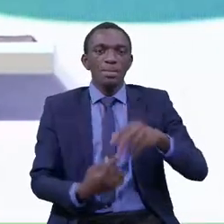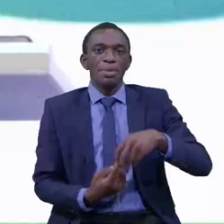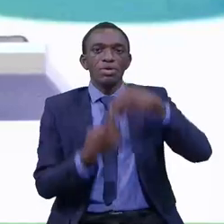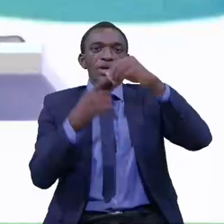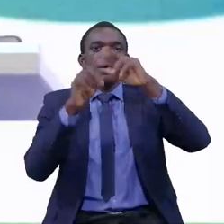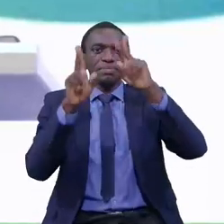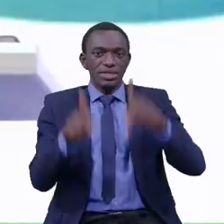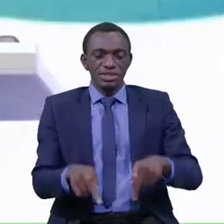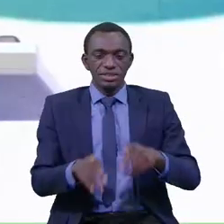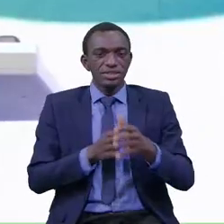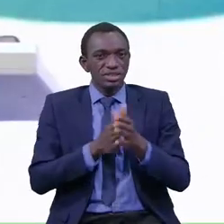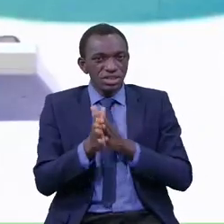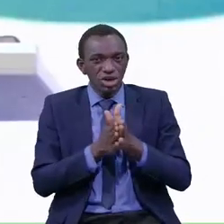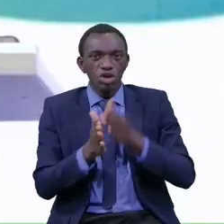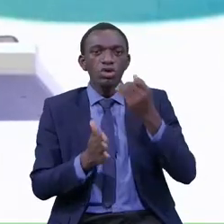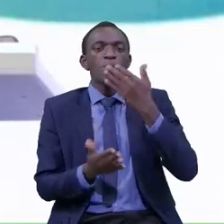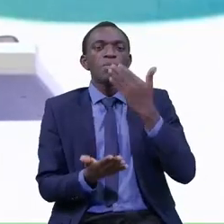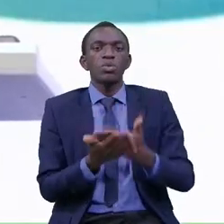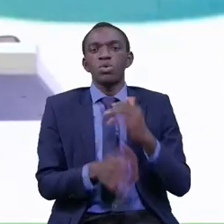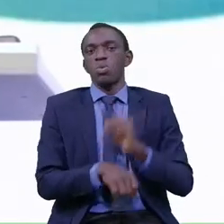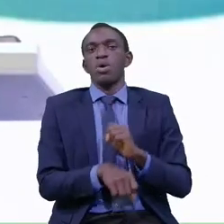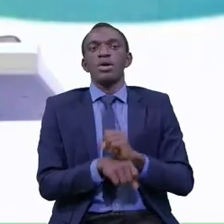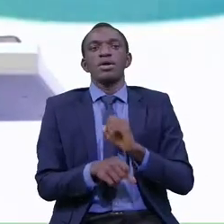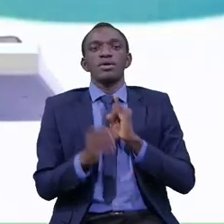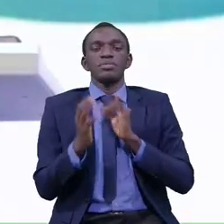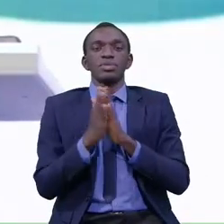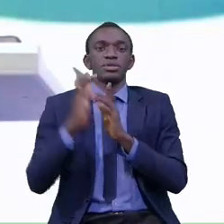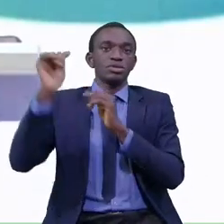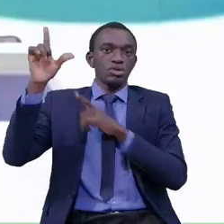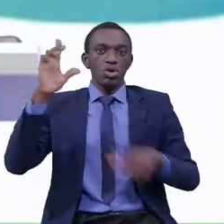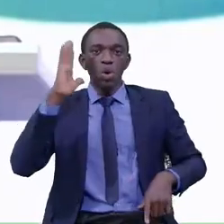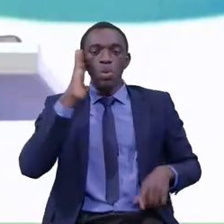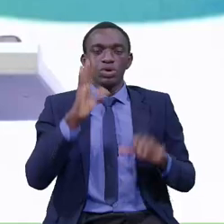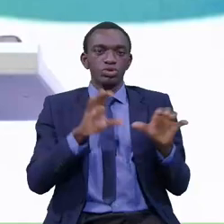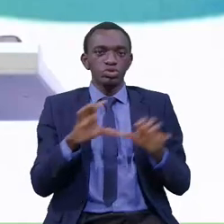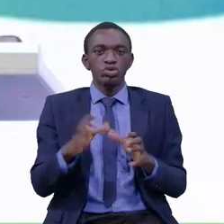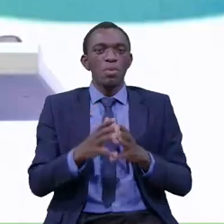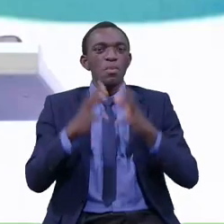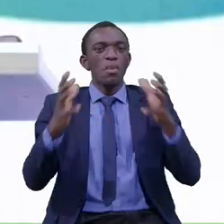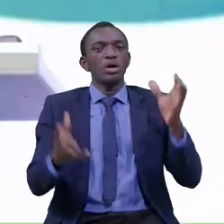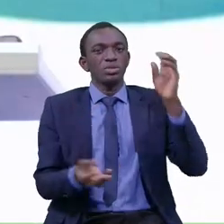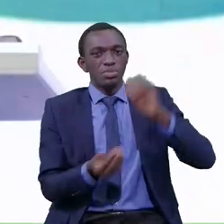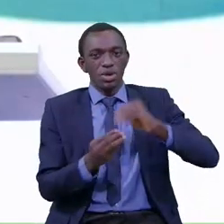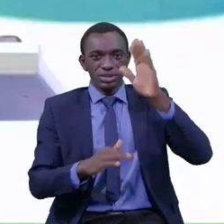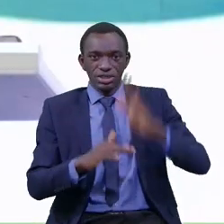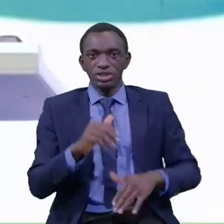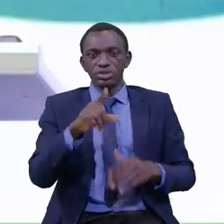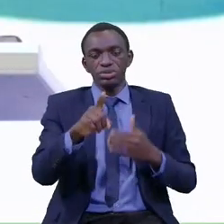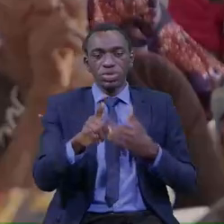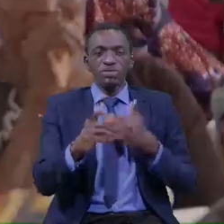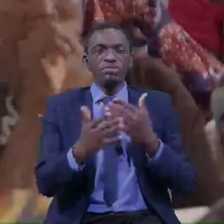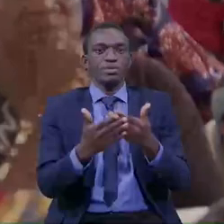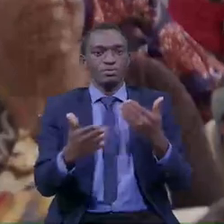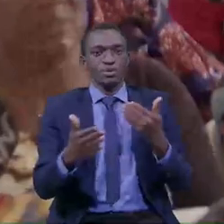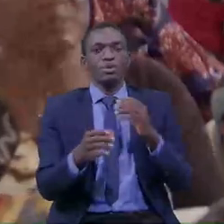pour les bonnes œuvres. Le Seigneur fera beaucoup plus que tu aies jamais eu dans ta vie au nom